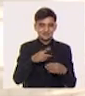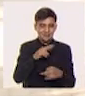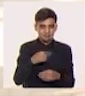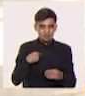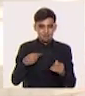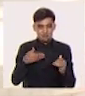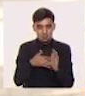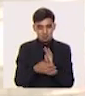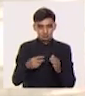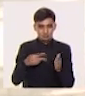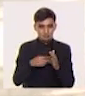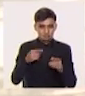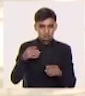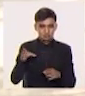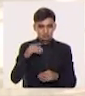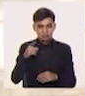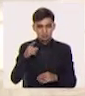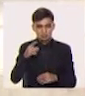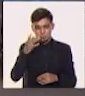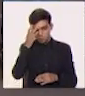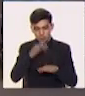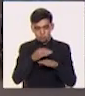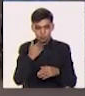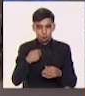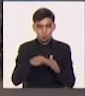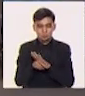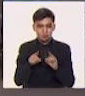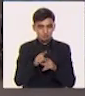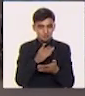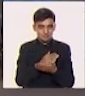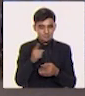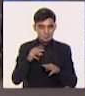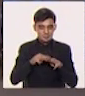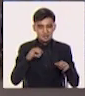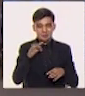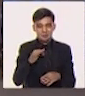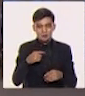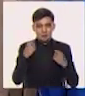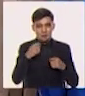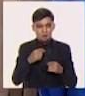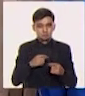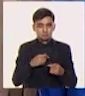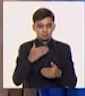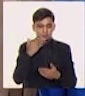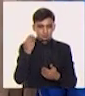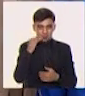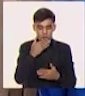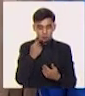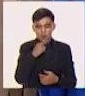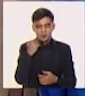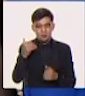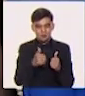тәуекелге барғанына басын әу бастан қатырмады. Киім-кешектің саудасы қызғыз қайнап тұрмағанын түсінген Ресей тарапы